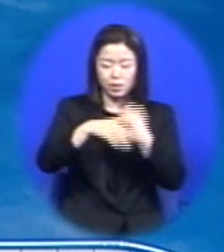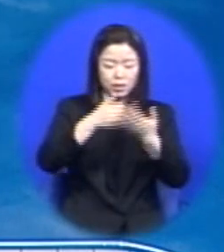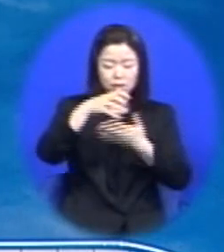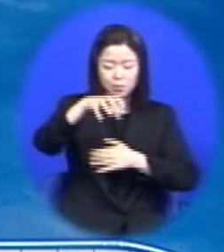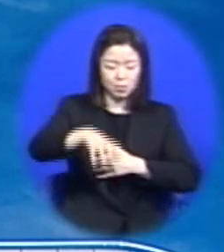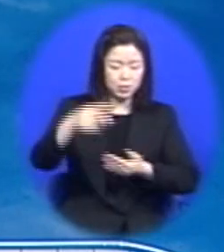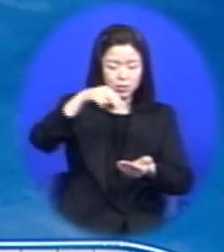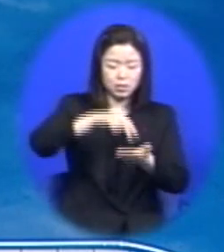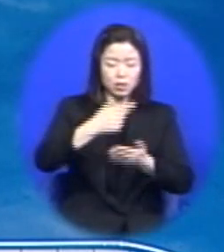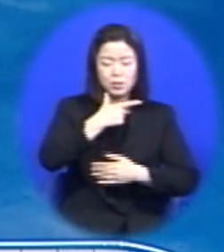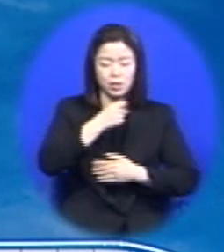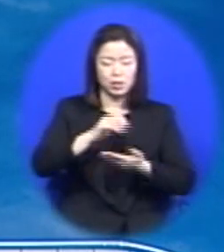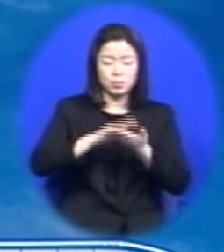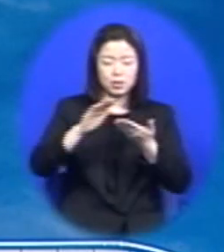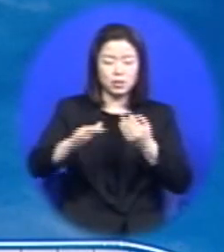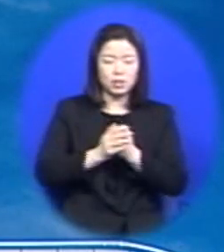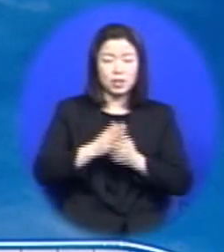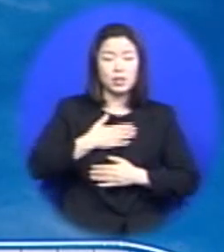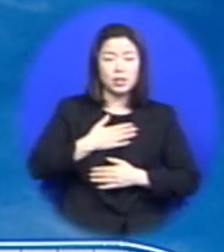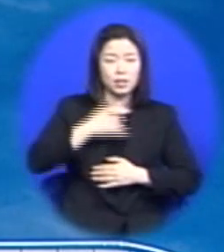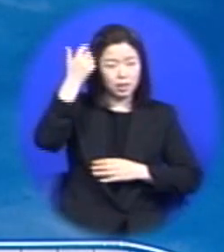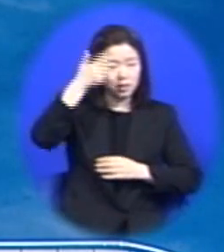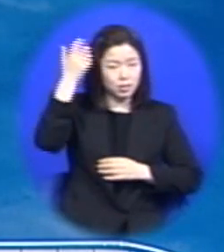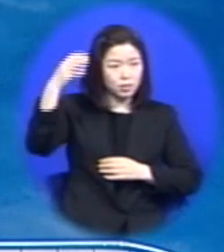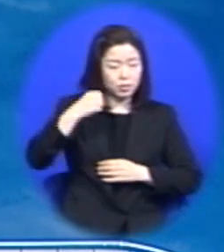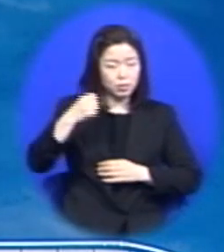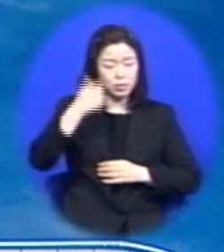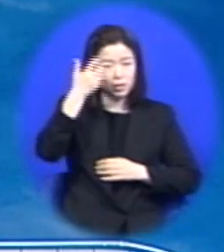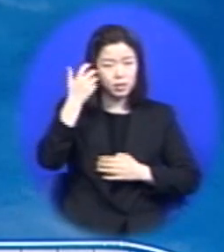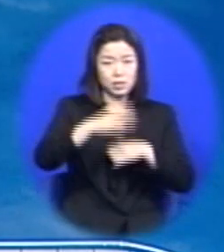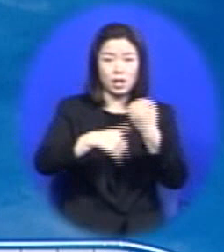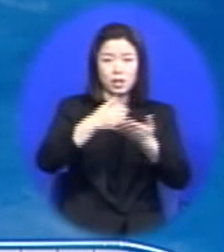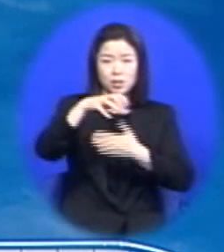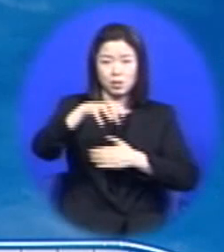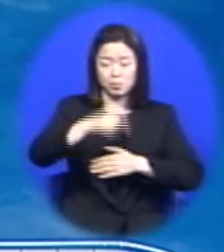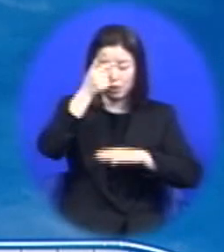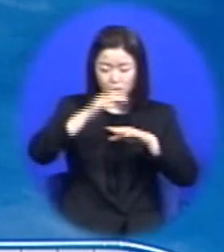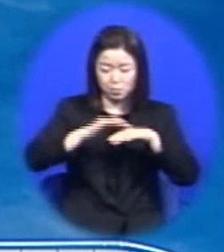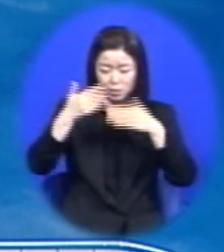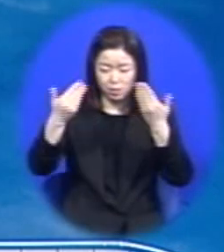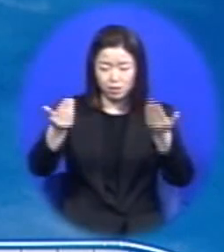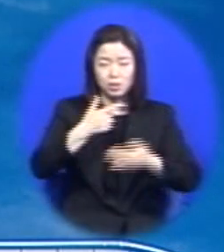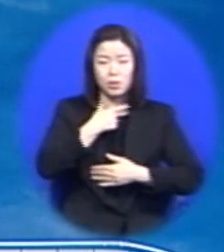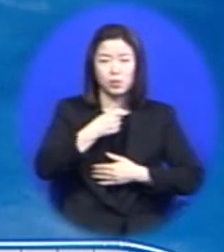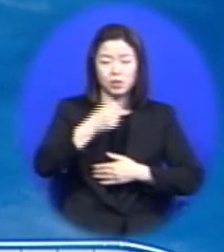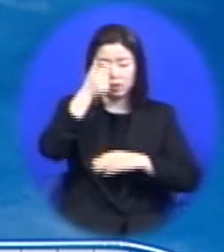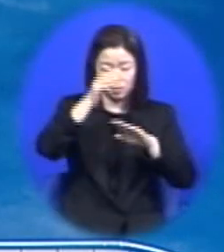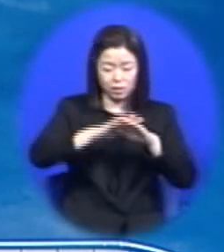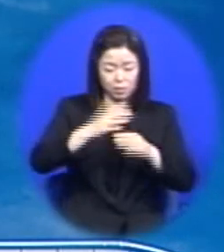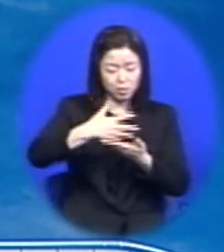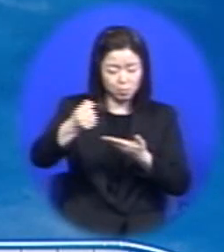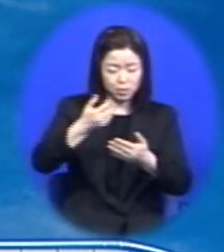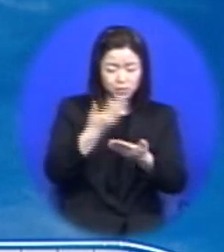원합니다. 정말 나의 영으로 영이신 하나님께 예배하기를 원합니다. 예배를 받으소서,